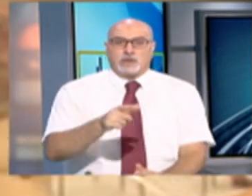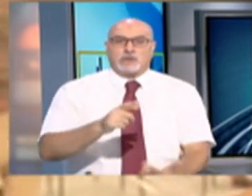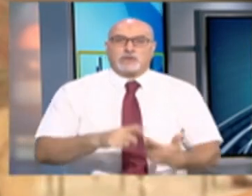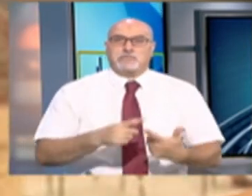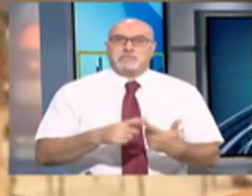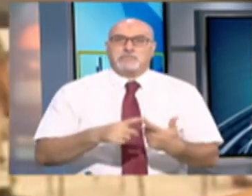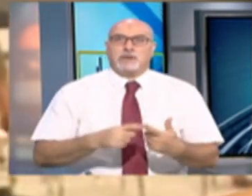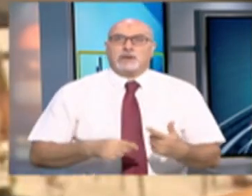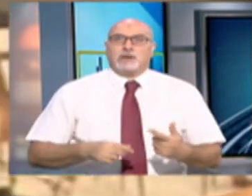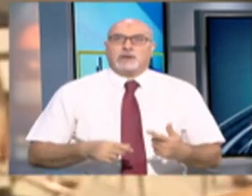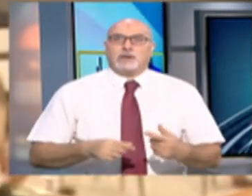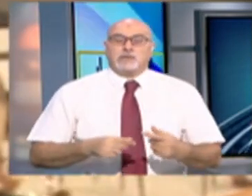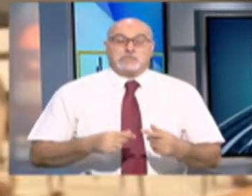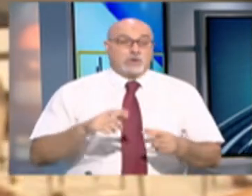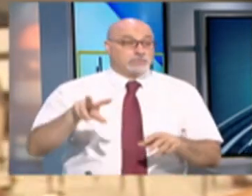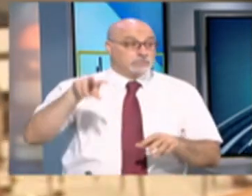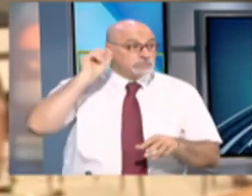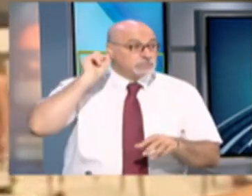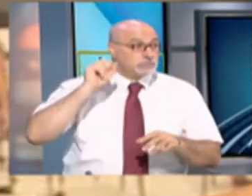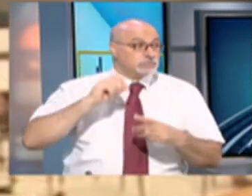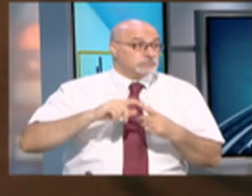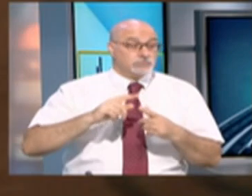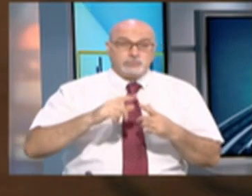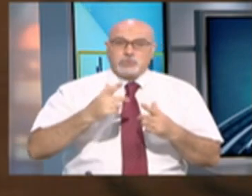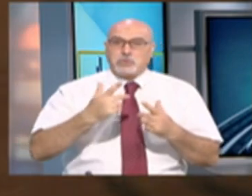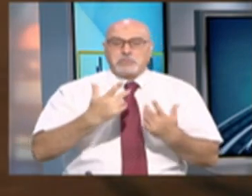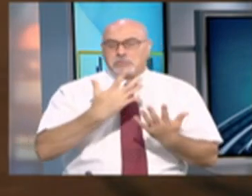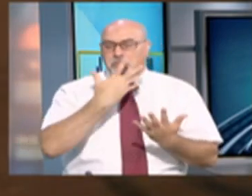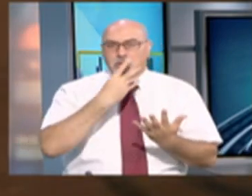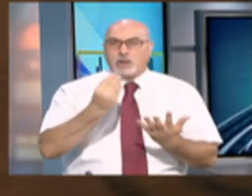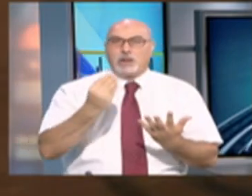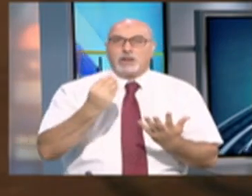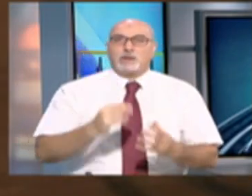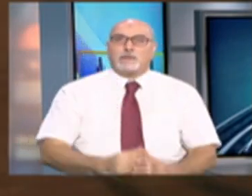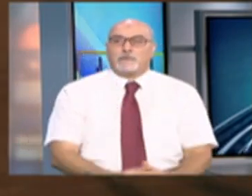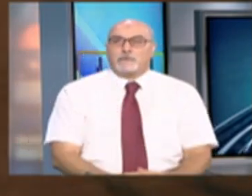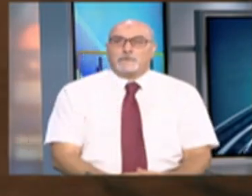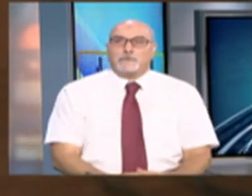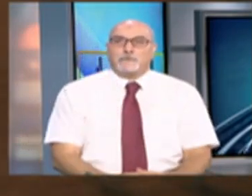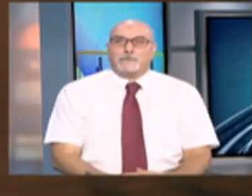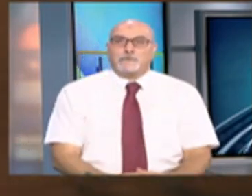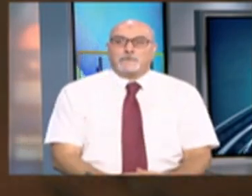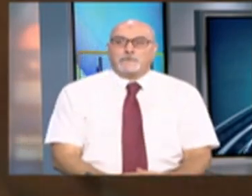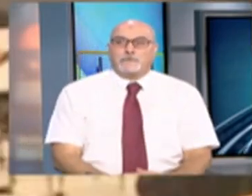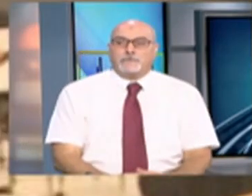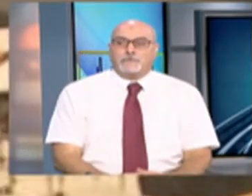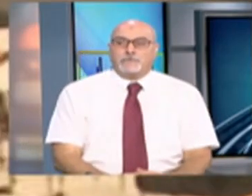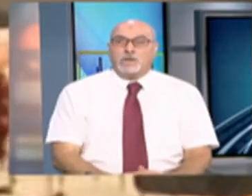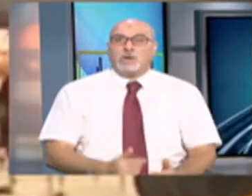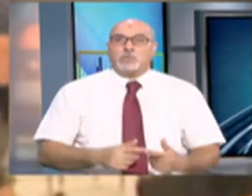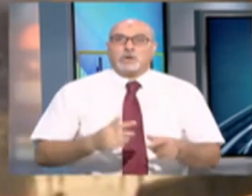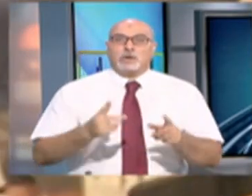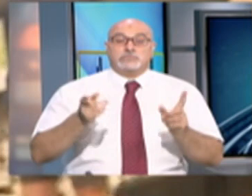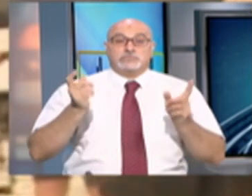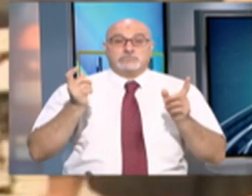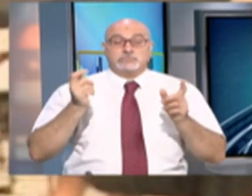أعمال بالنسبة لي جميلة جدا وفيها محتوى رائع، أتمنى تنال إعجاب الجمهور اللي راح يحضر